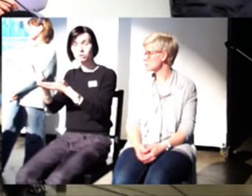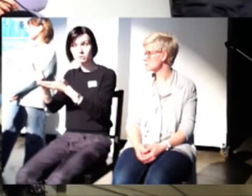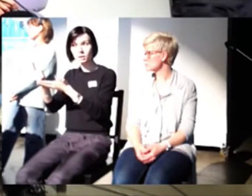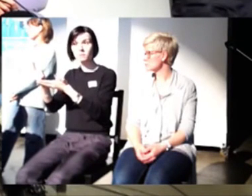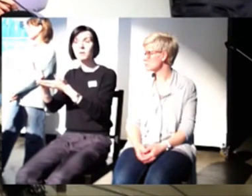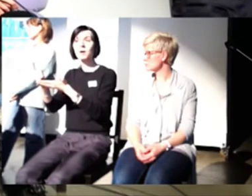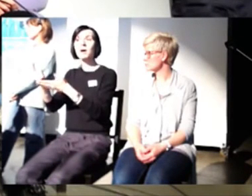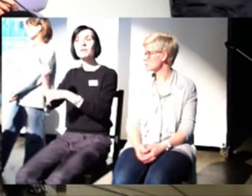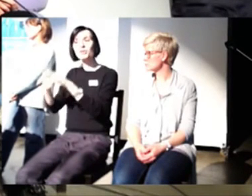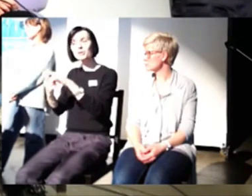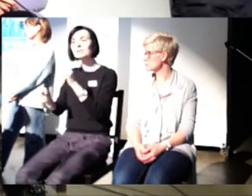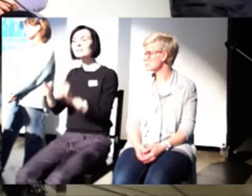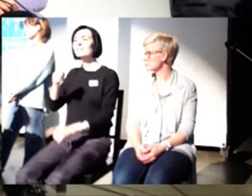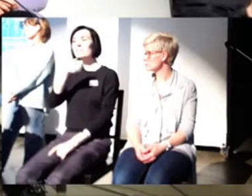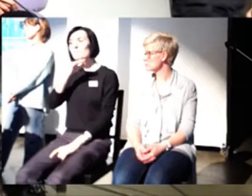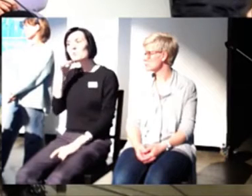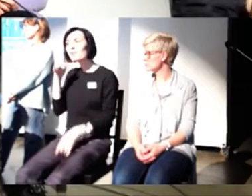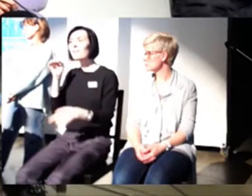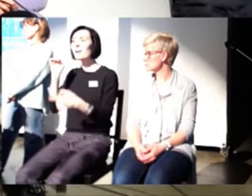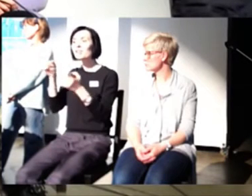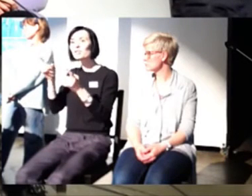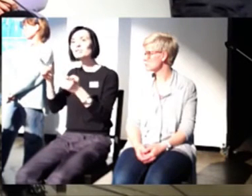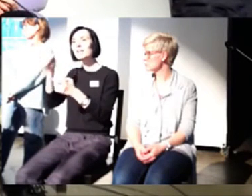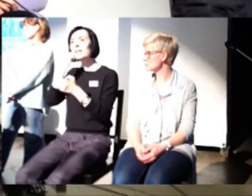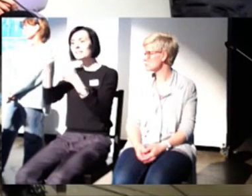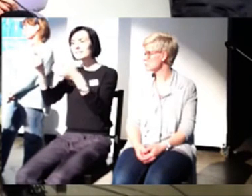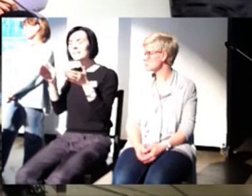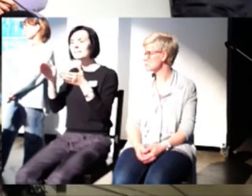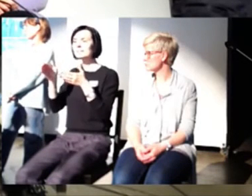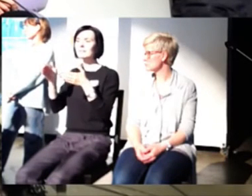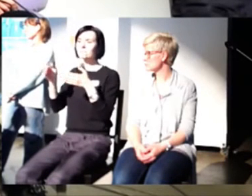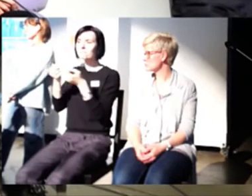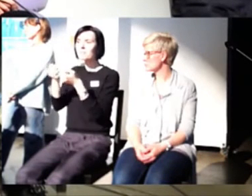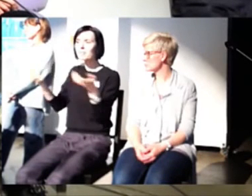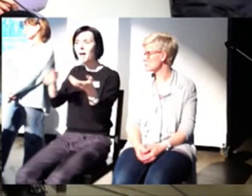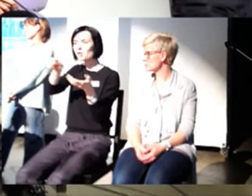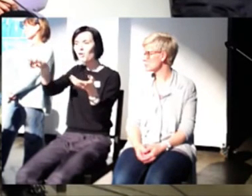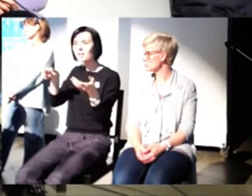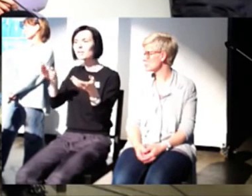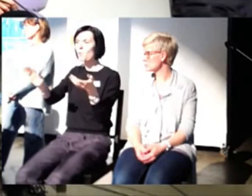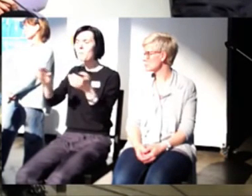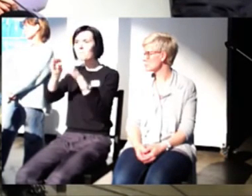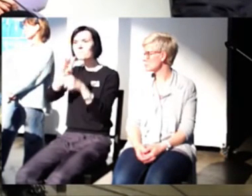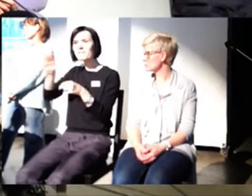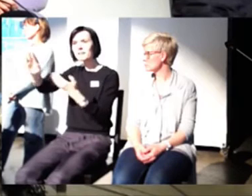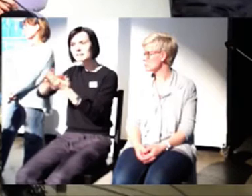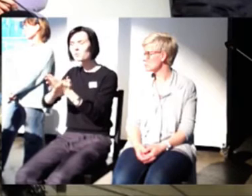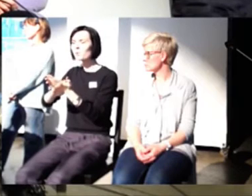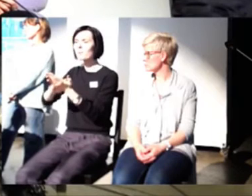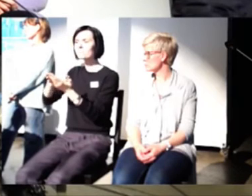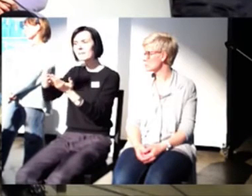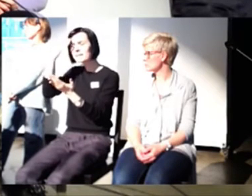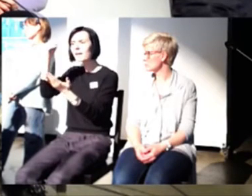että olisi ihanaa, että nämä residenssitoimijat tiedottaisivat verkkosivuillaan siitä, että miten heidän